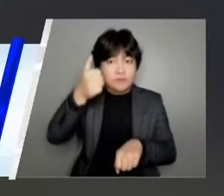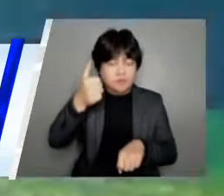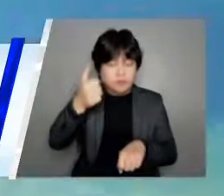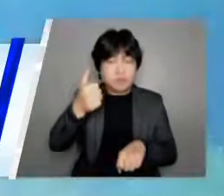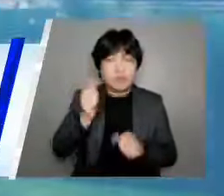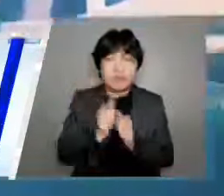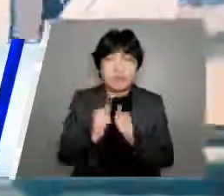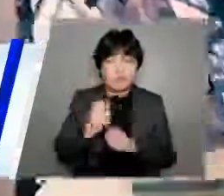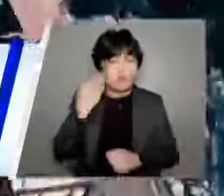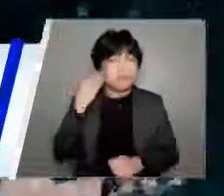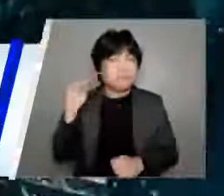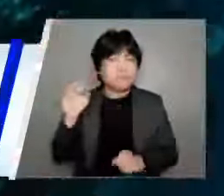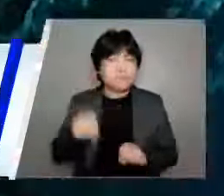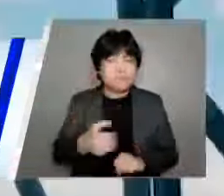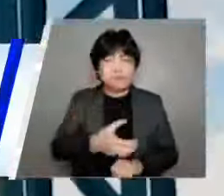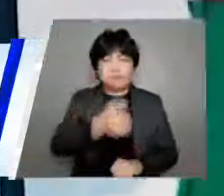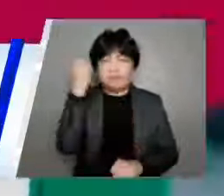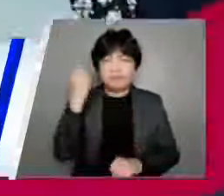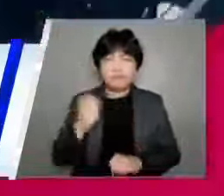2 wins.